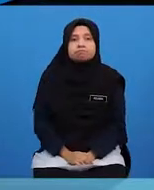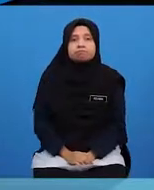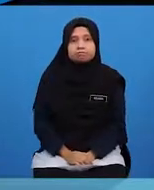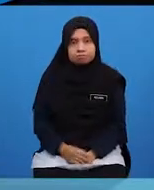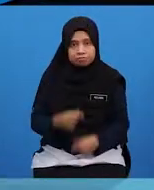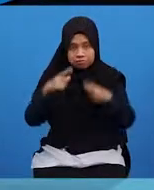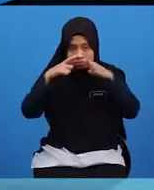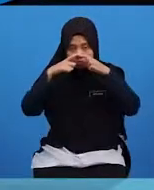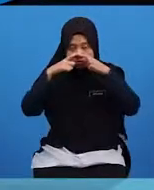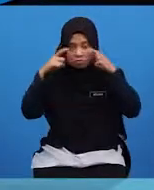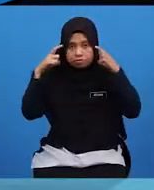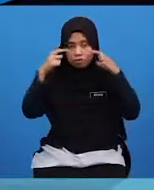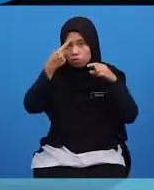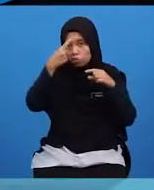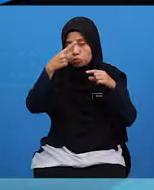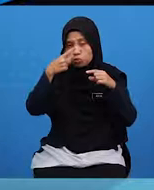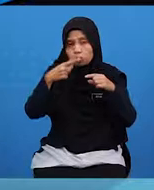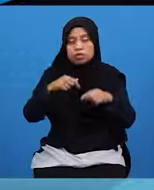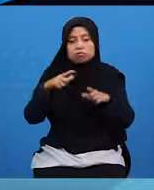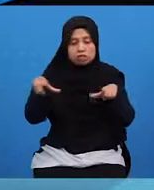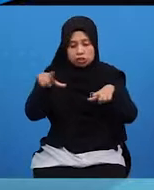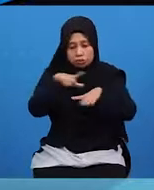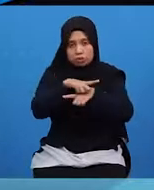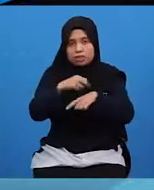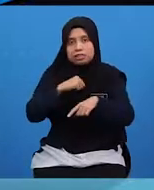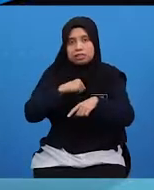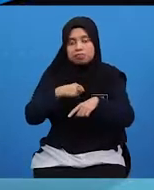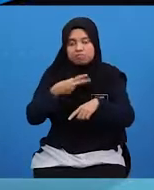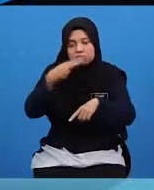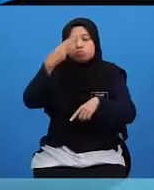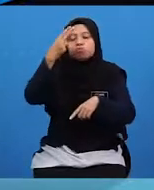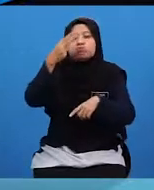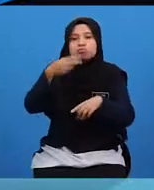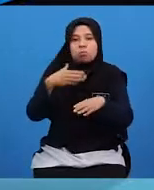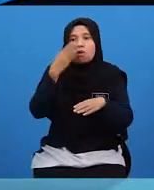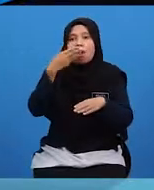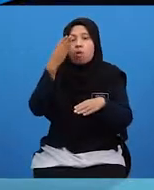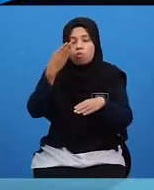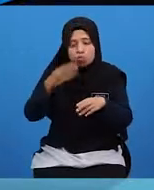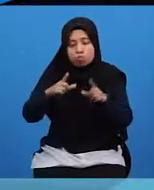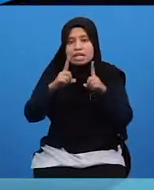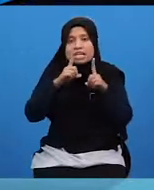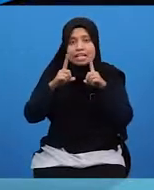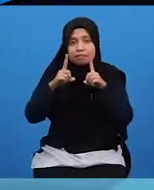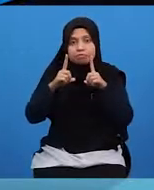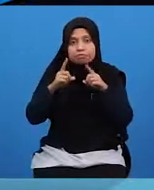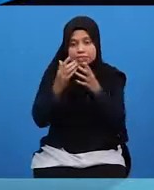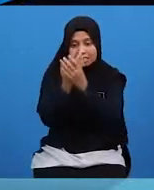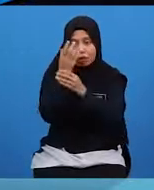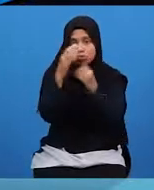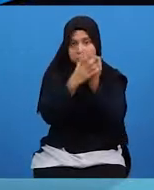Pelitup muka digunakan untuk melindungi diri daripada menghidu bau lilin. Sarung tangan